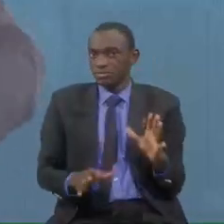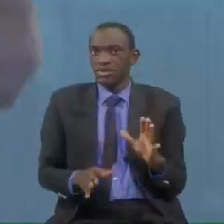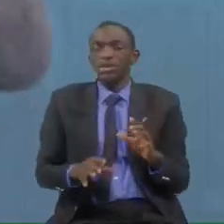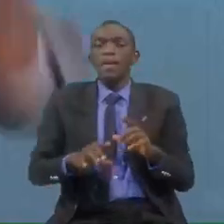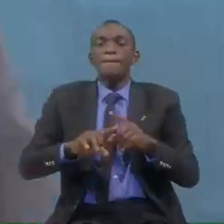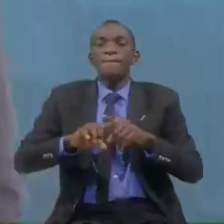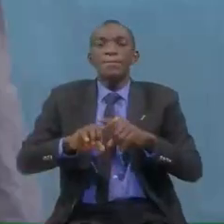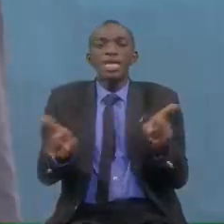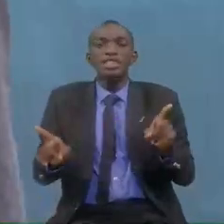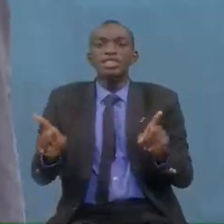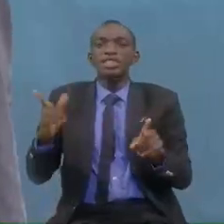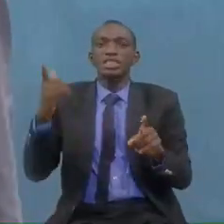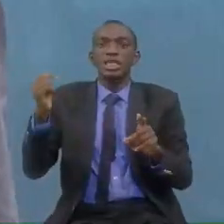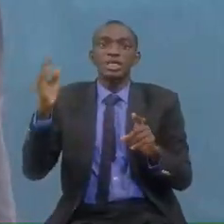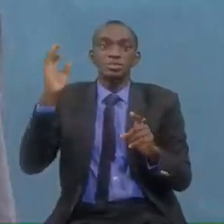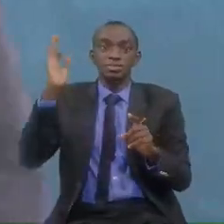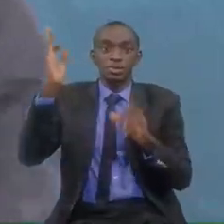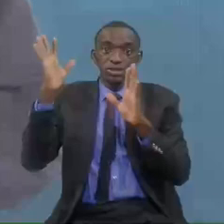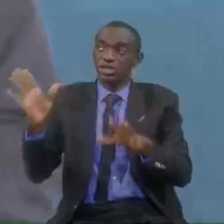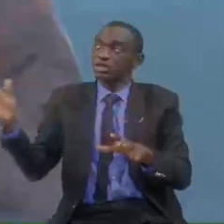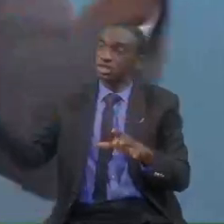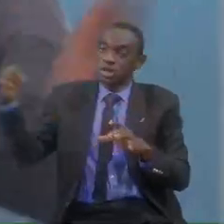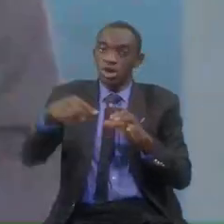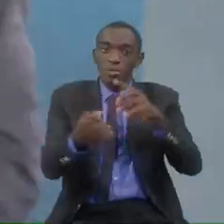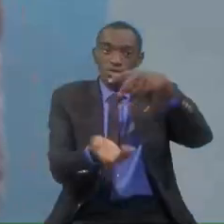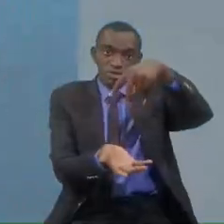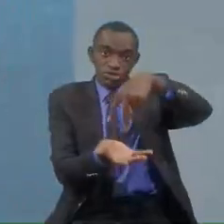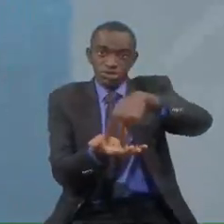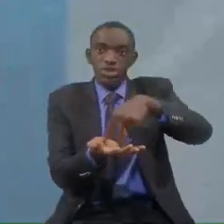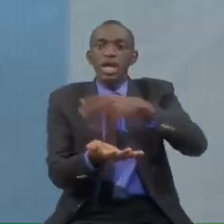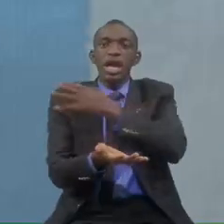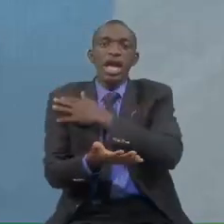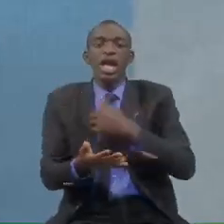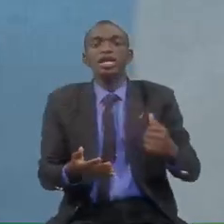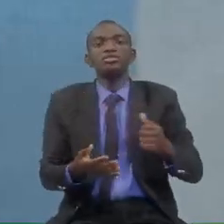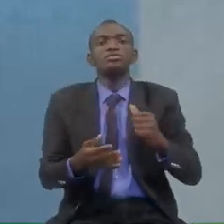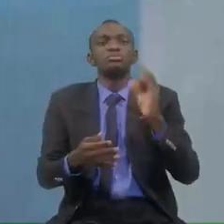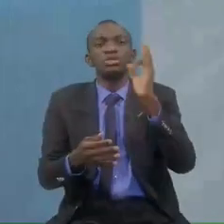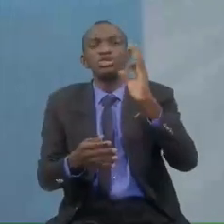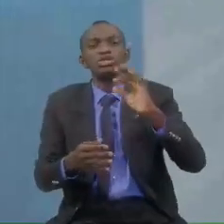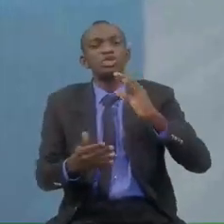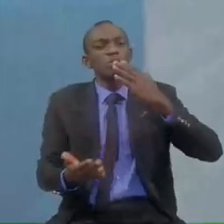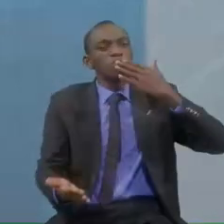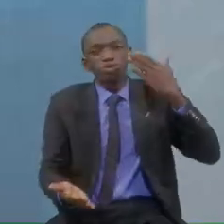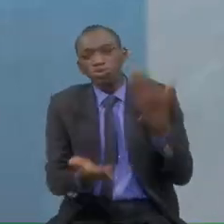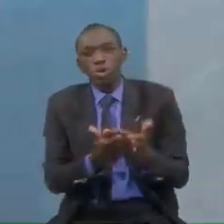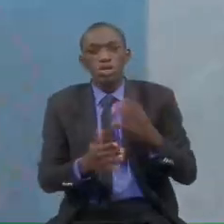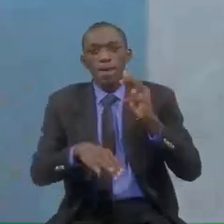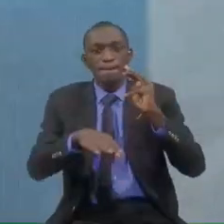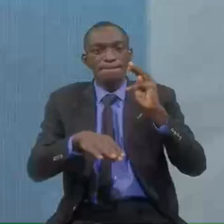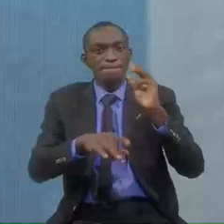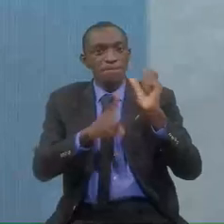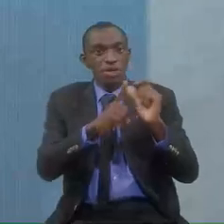prêché un bon message clair du salut. Il a donné l'appel à la